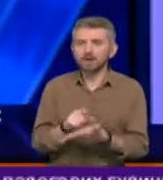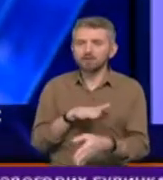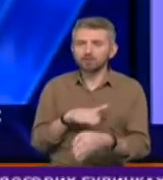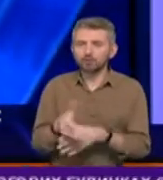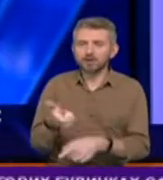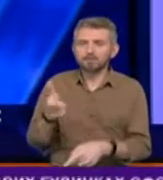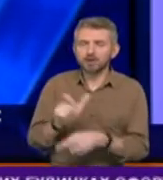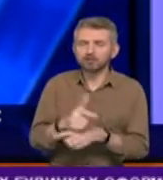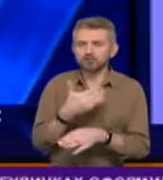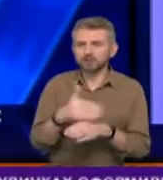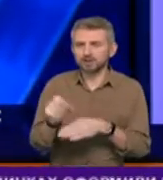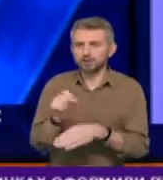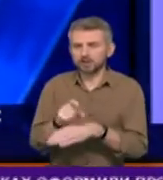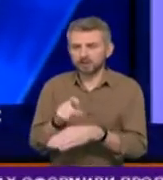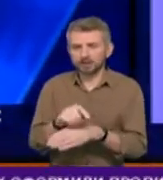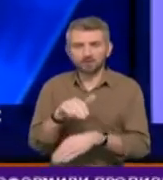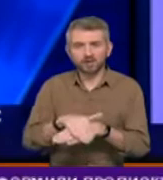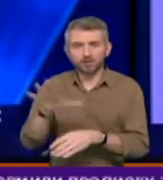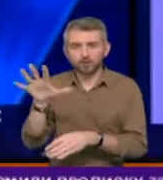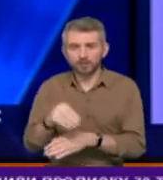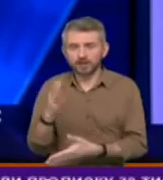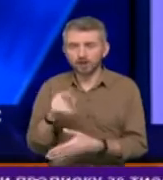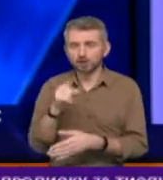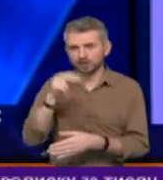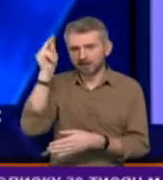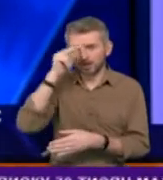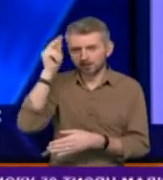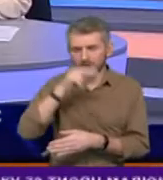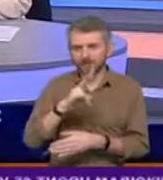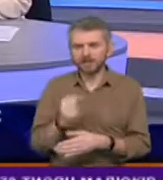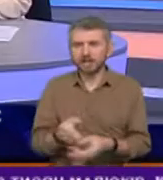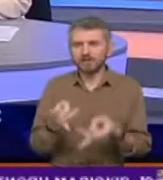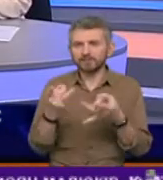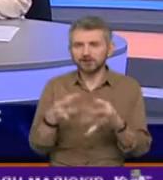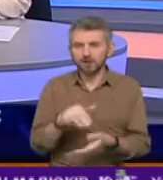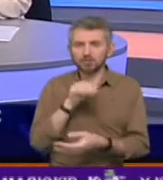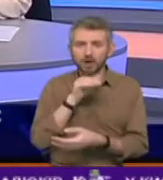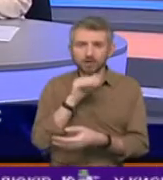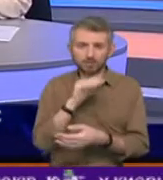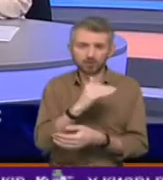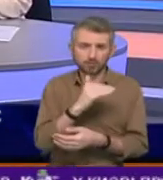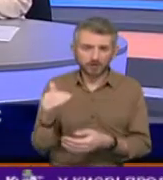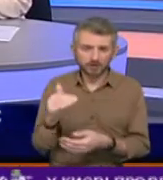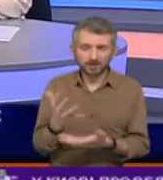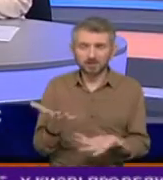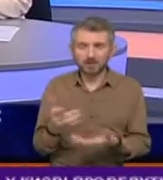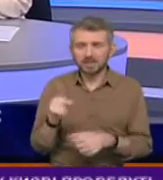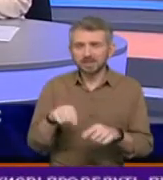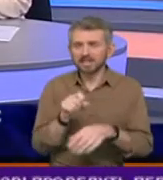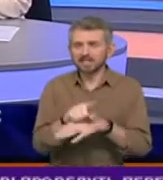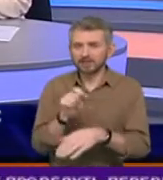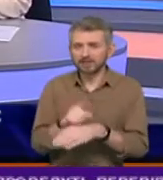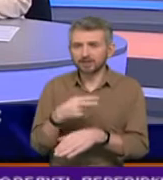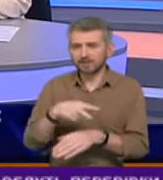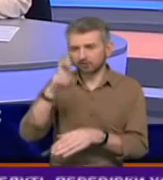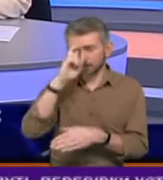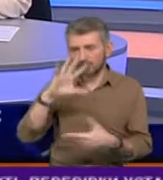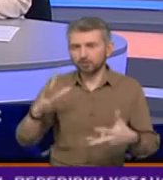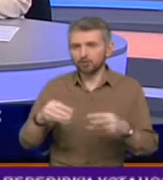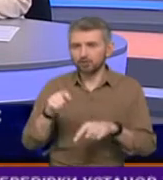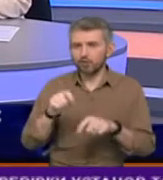при складанні, наприклад, математики, фізики, біології, оцінювали не тільки їх знання і компетентності цих предметів, але й розуміння цих